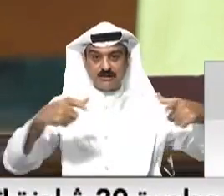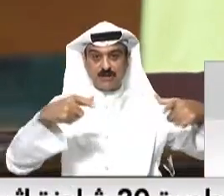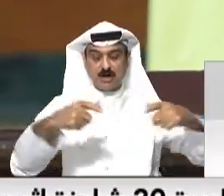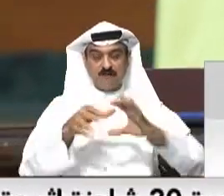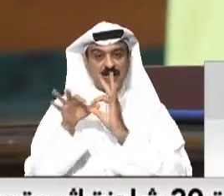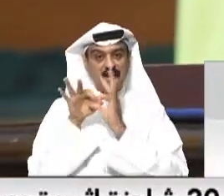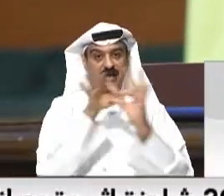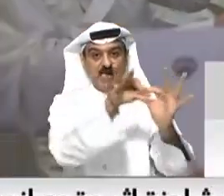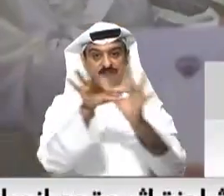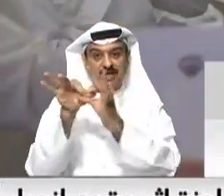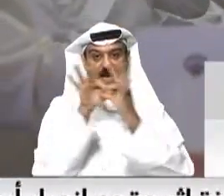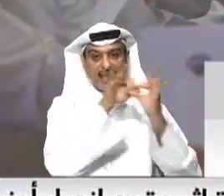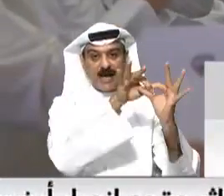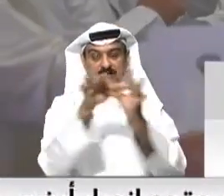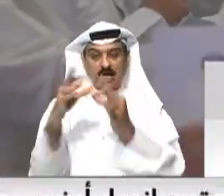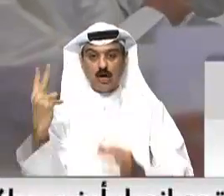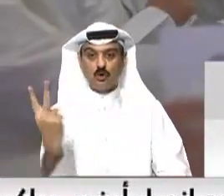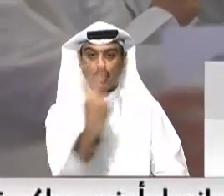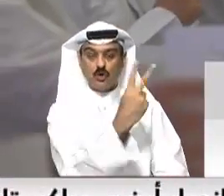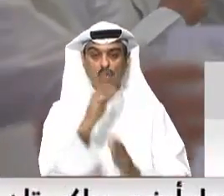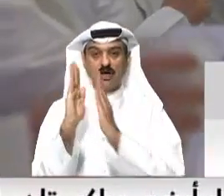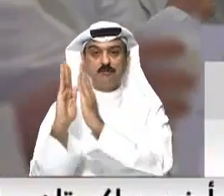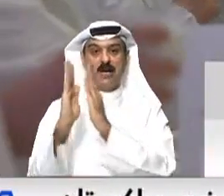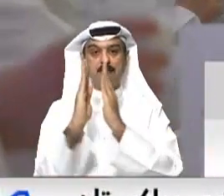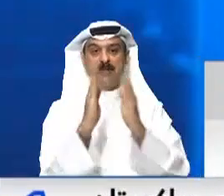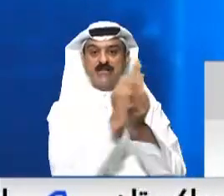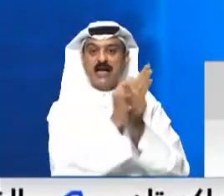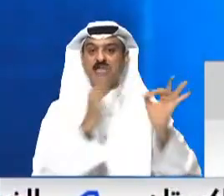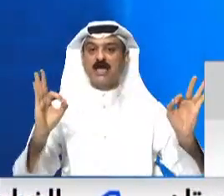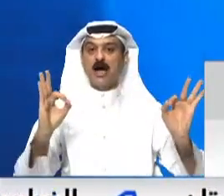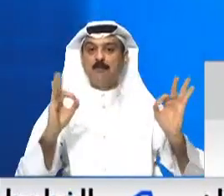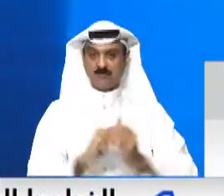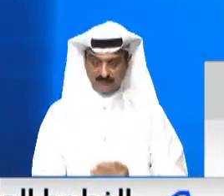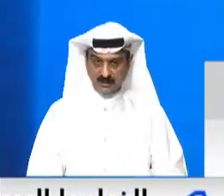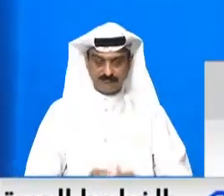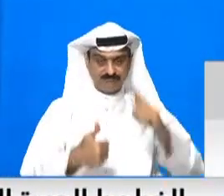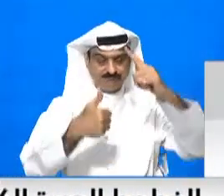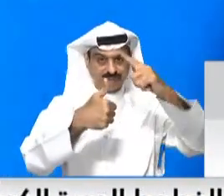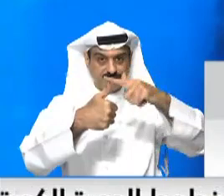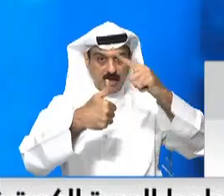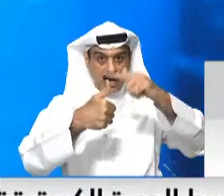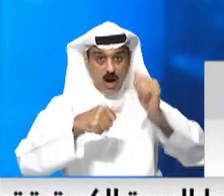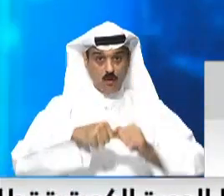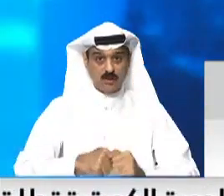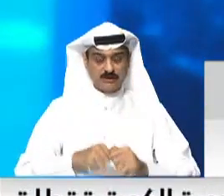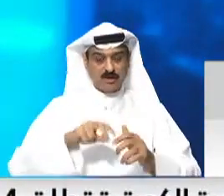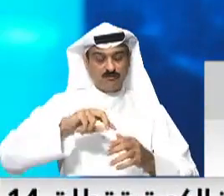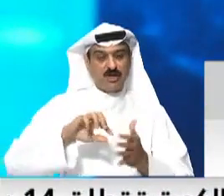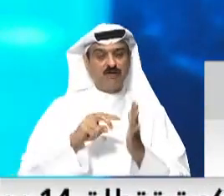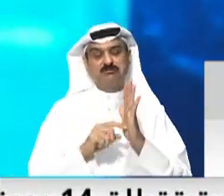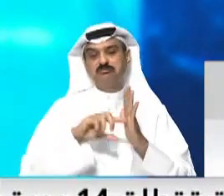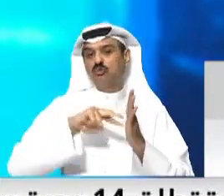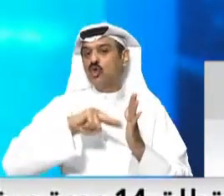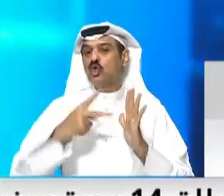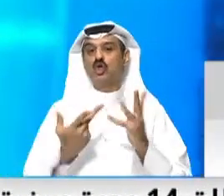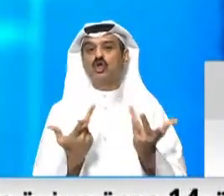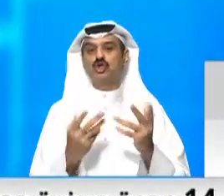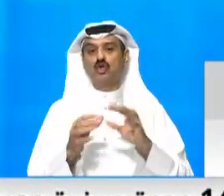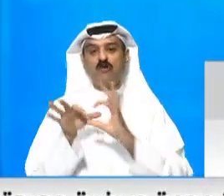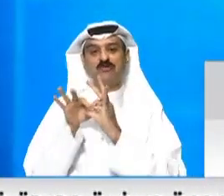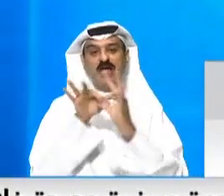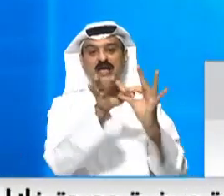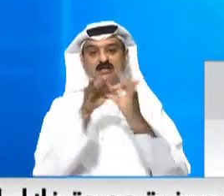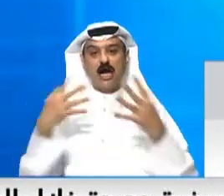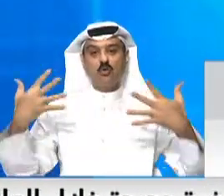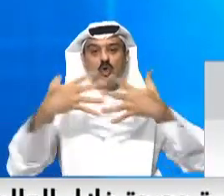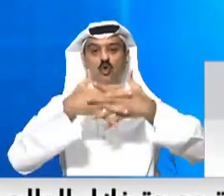الثنائي بين البلدين في مختلف المجالات، لا سيما المتعلقة بآليات تعزيز التعاون المشترك في سياق